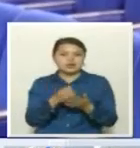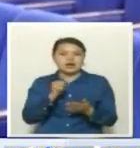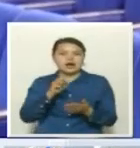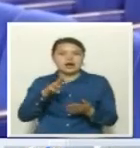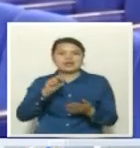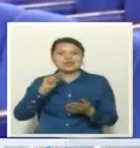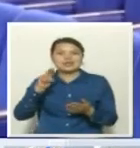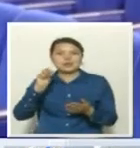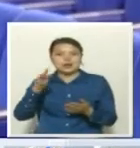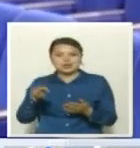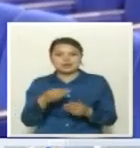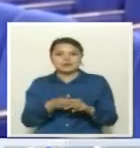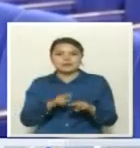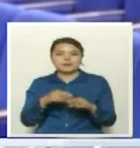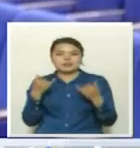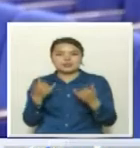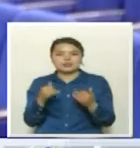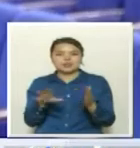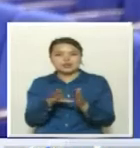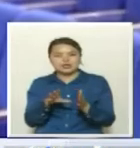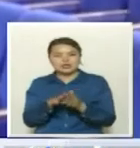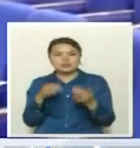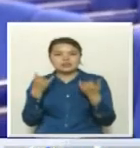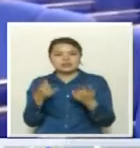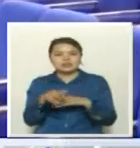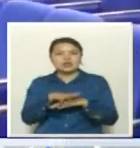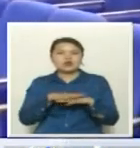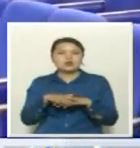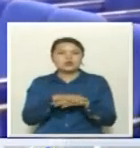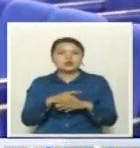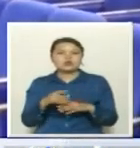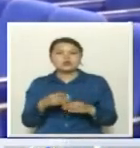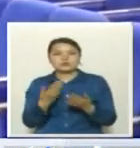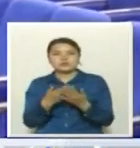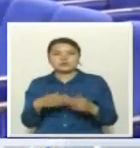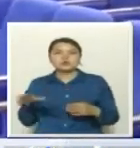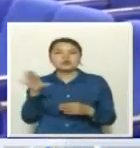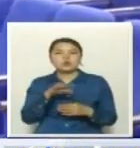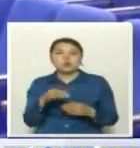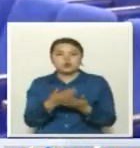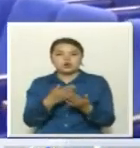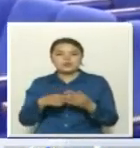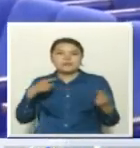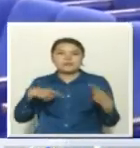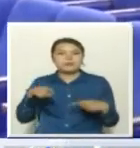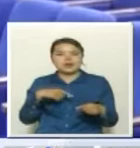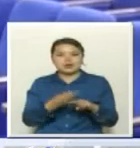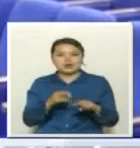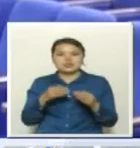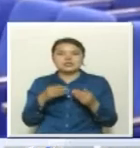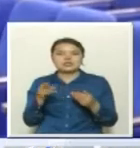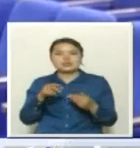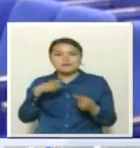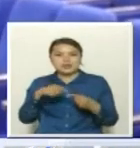шақыртып, қаладағы тоқсыз қалмасы деп, халық, тұрғындар, сосын кәсіпкерлер бізді шақыртып, былтыр уақытша деп еді, жылдың аяғына дейін